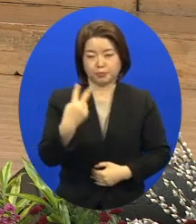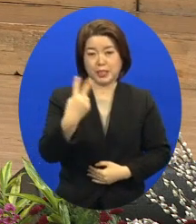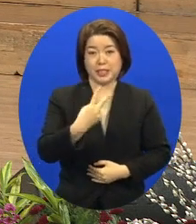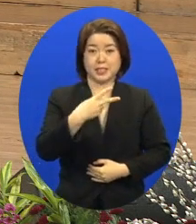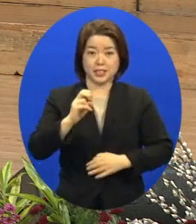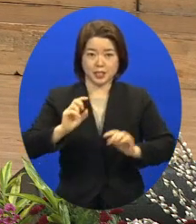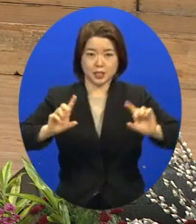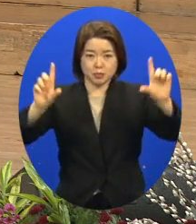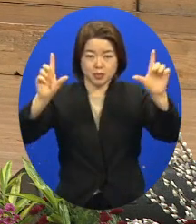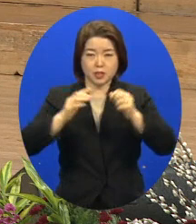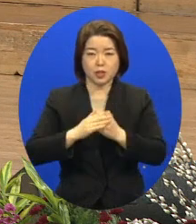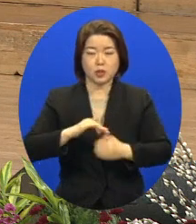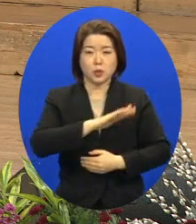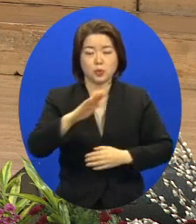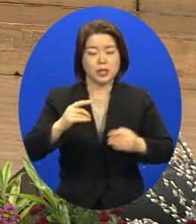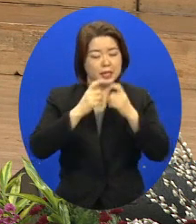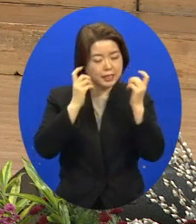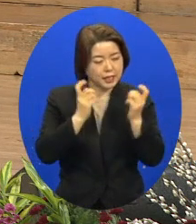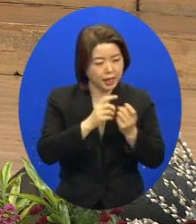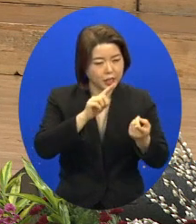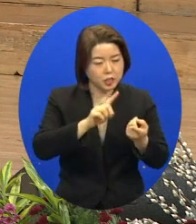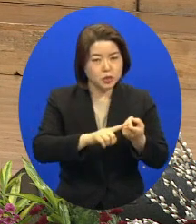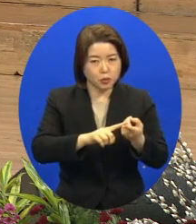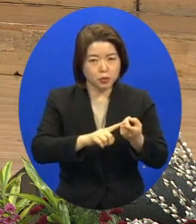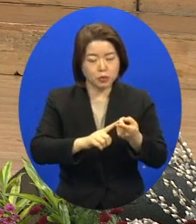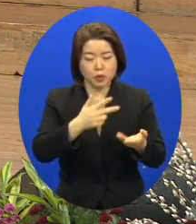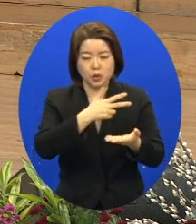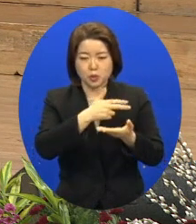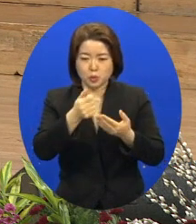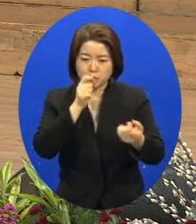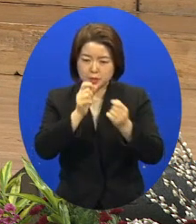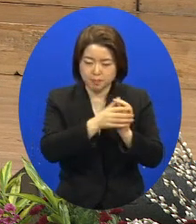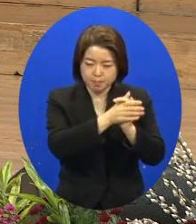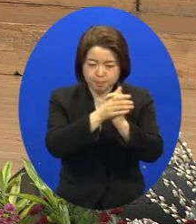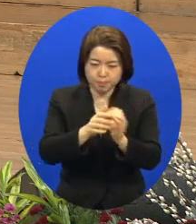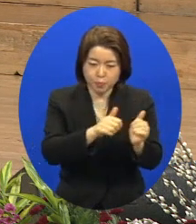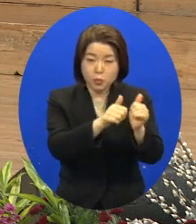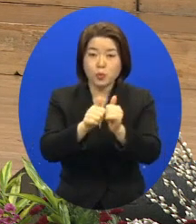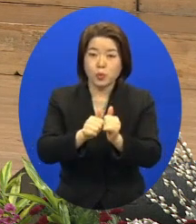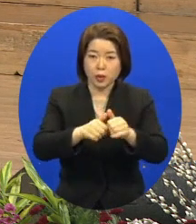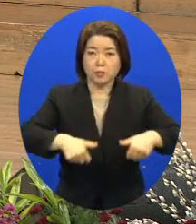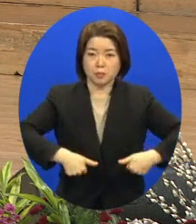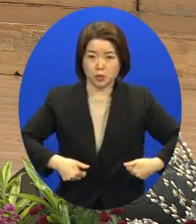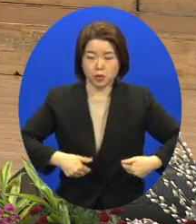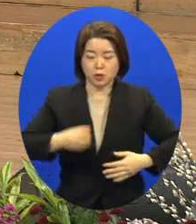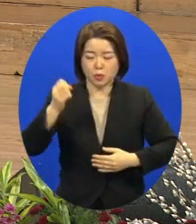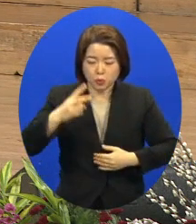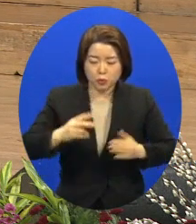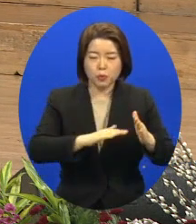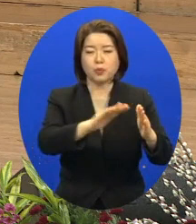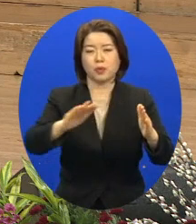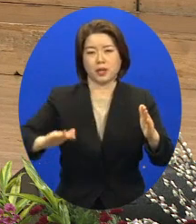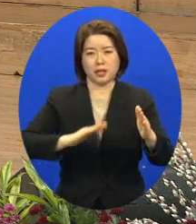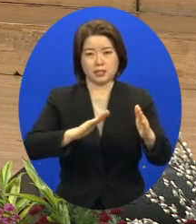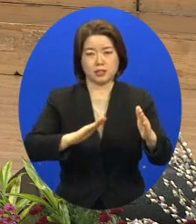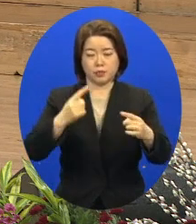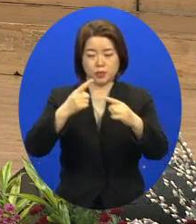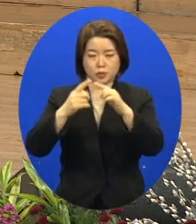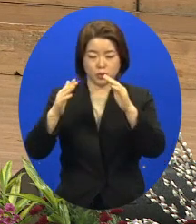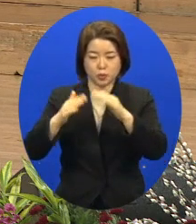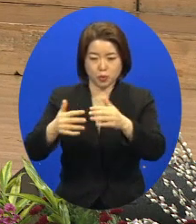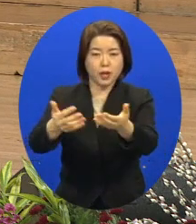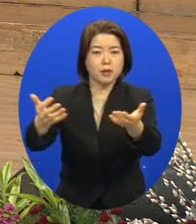2020년은 우리 개인적으로 주님과 친밀히 동행하는 것뿐만 아니고 우리의 가정 또 우리 교회 공동체